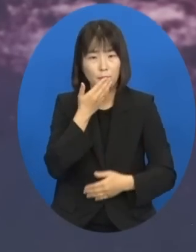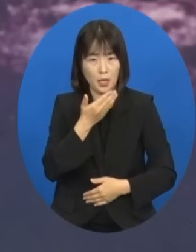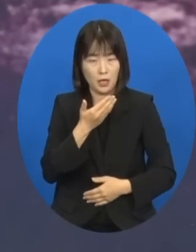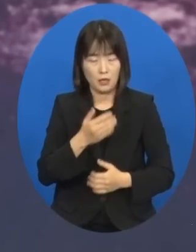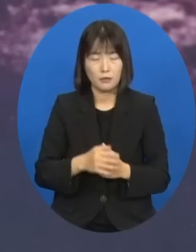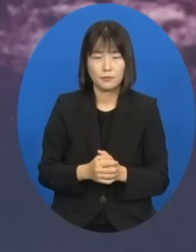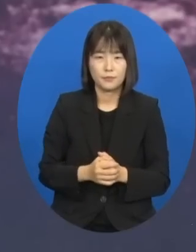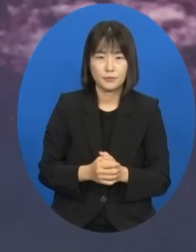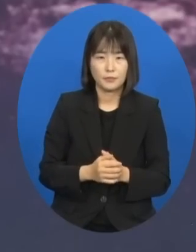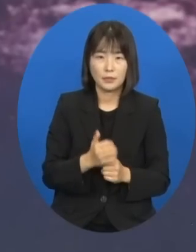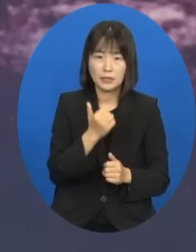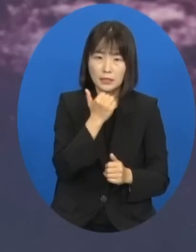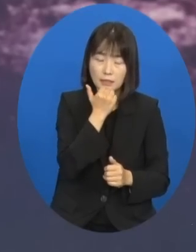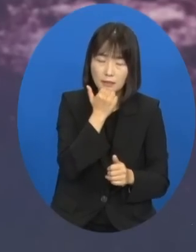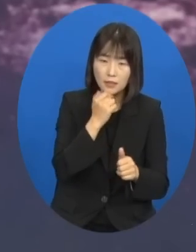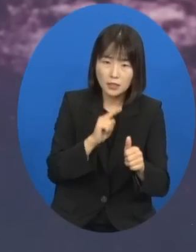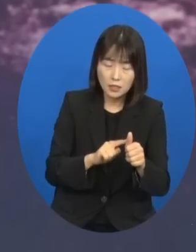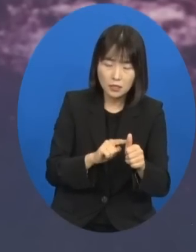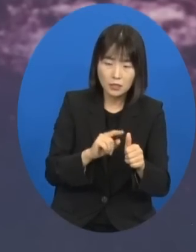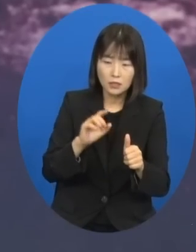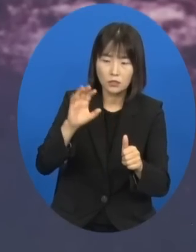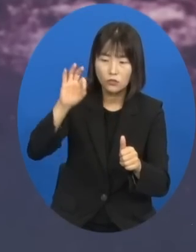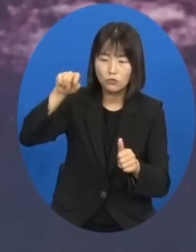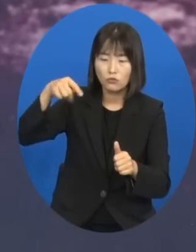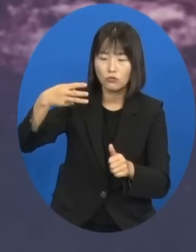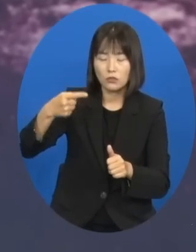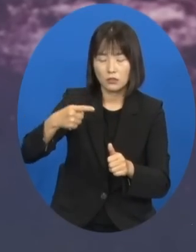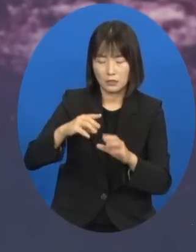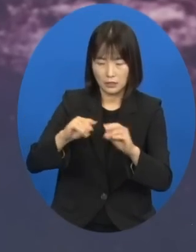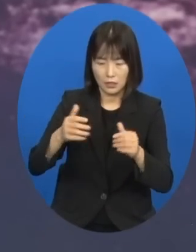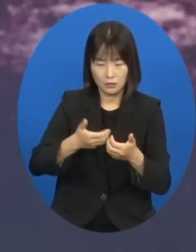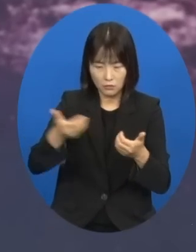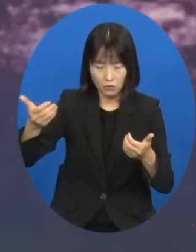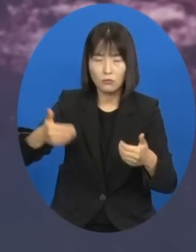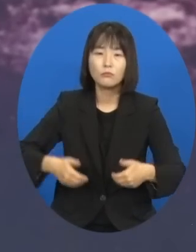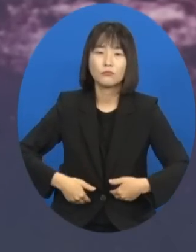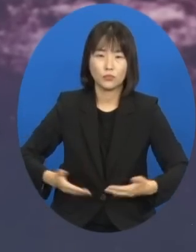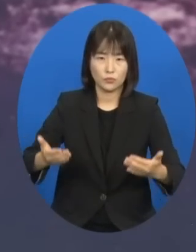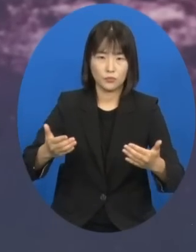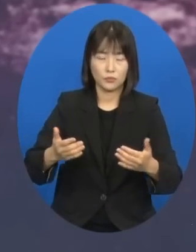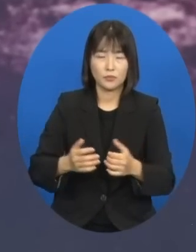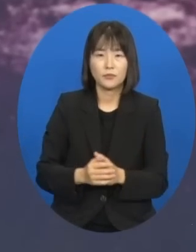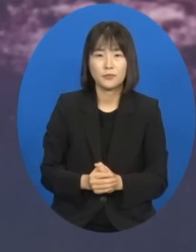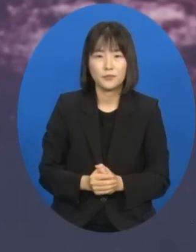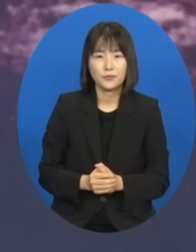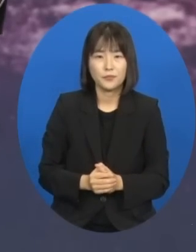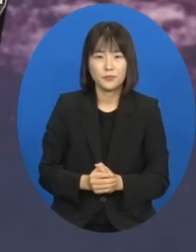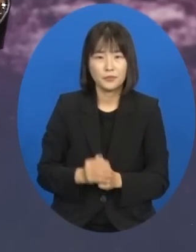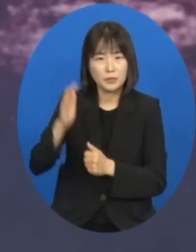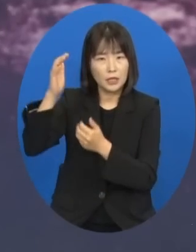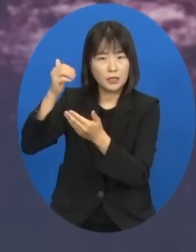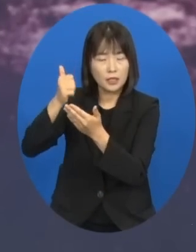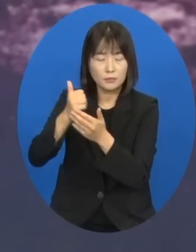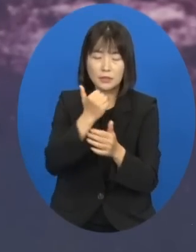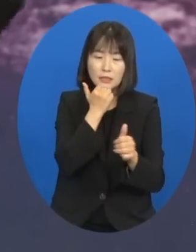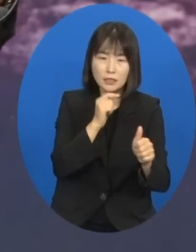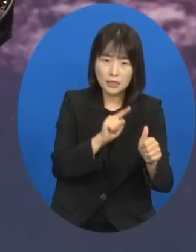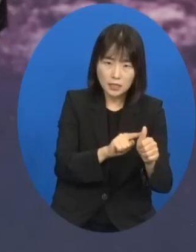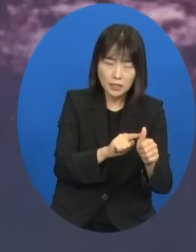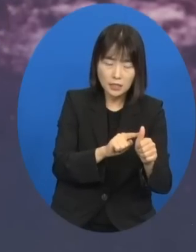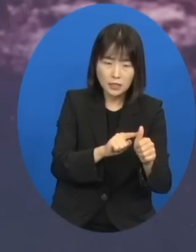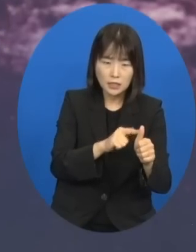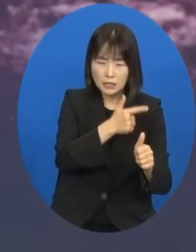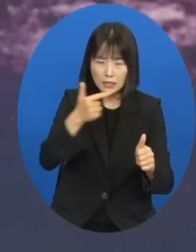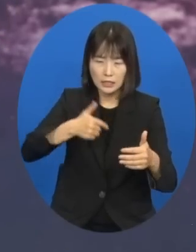이삭은요, 우르를 떠날 필요가 없어요. 하나님은 그에게 가나안 땅으로 가라고 하지 않으셨습니다. 하나님은 이삭에게 유프라테스를